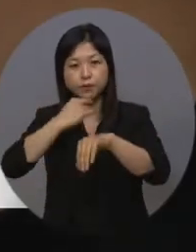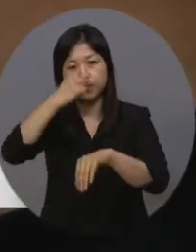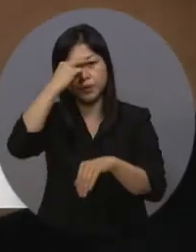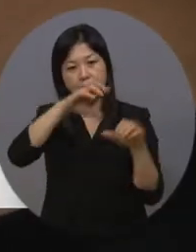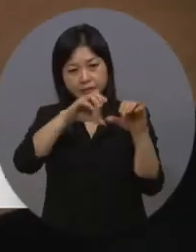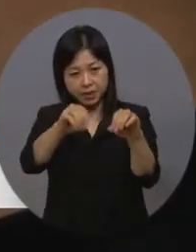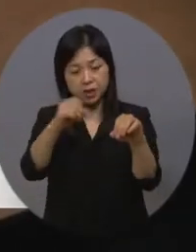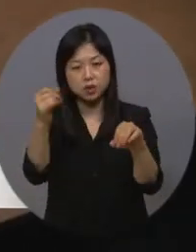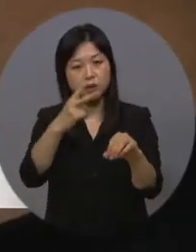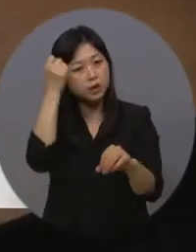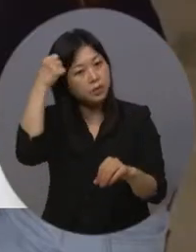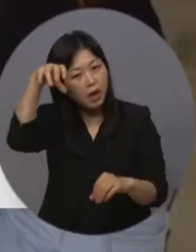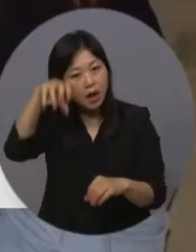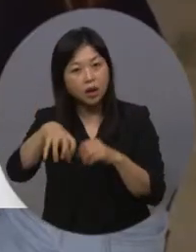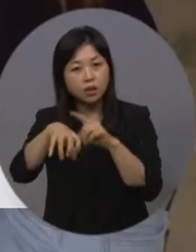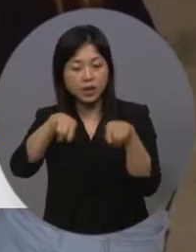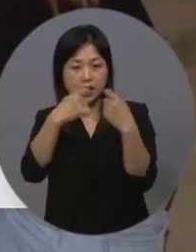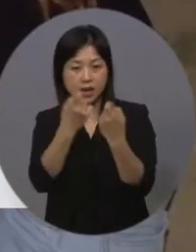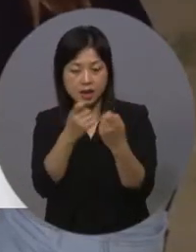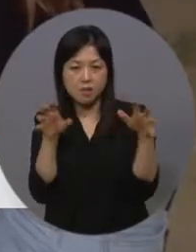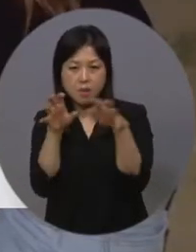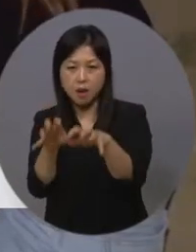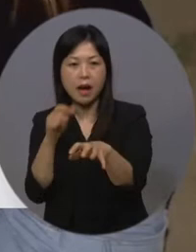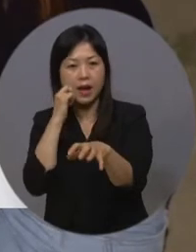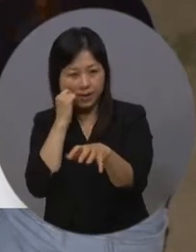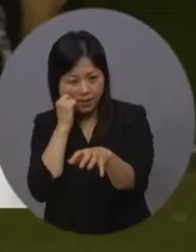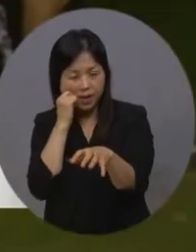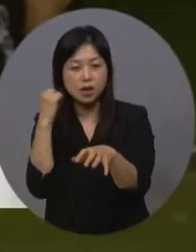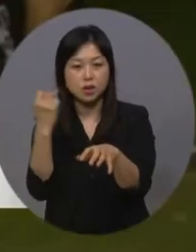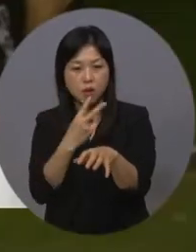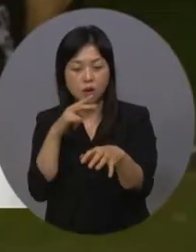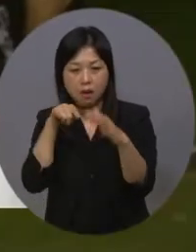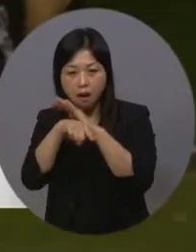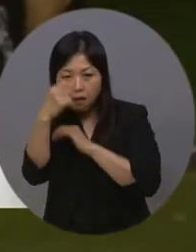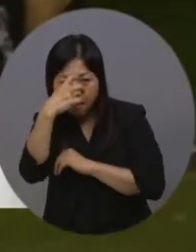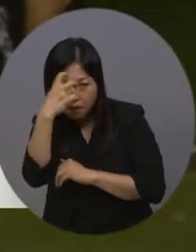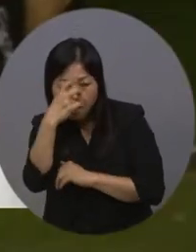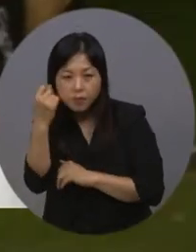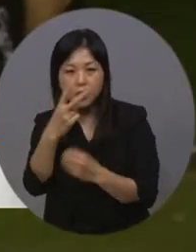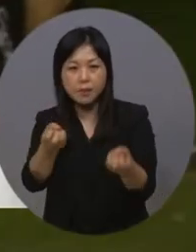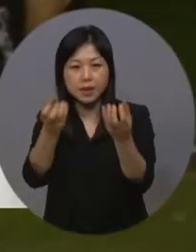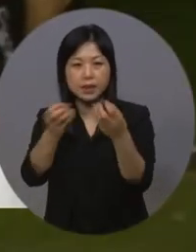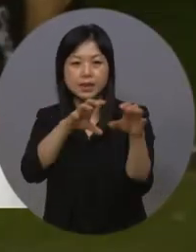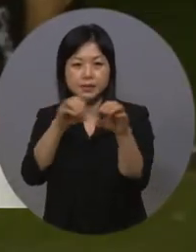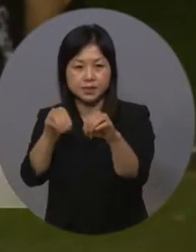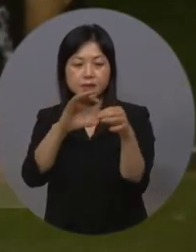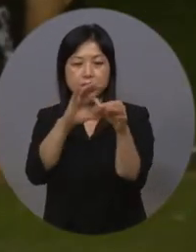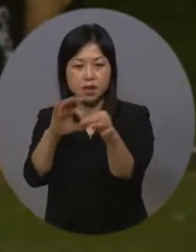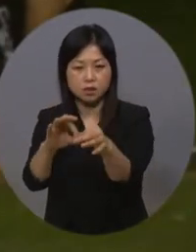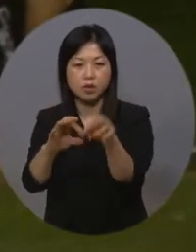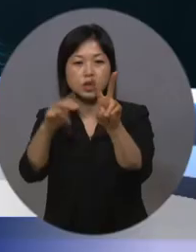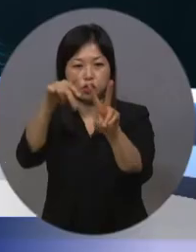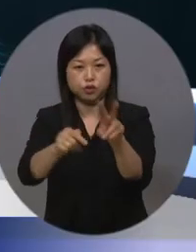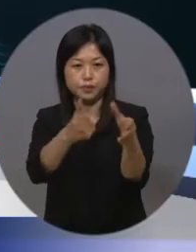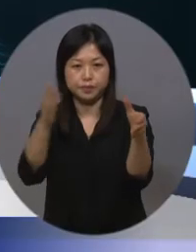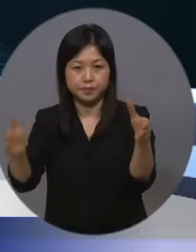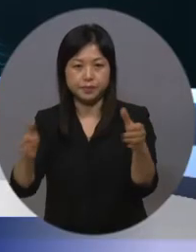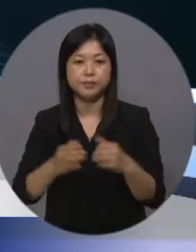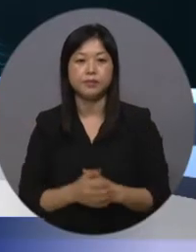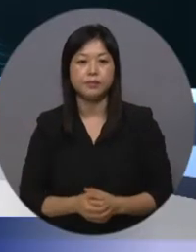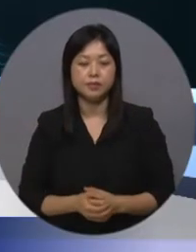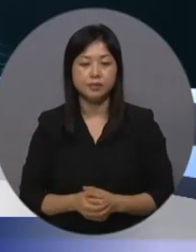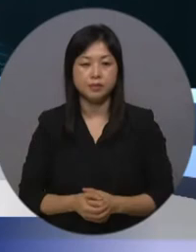금지와 숙박시설의 사적 모임 제한과 점검, 파티 금지 등의 조치도 연장합니다.